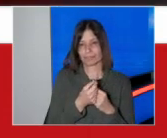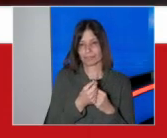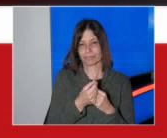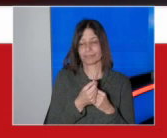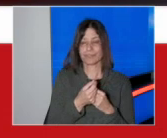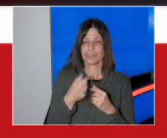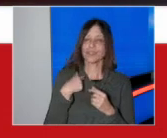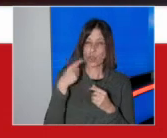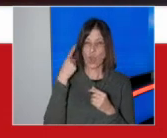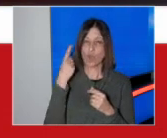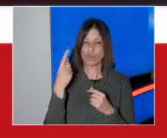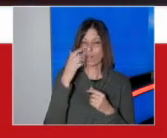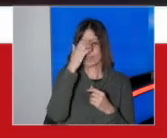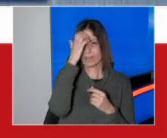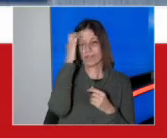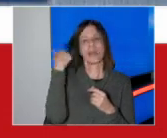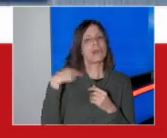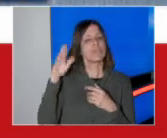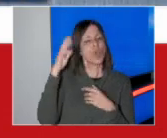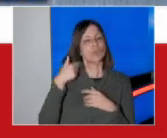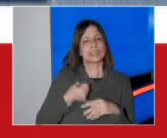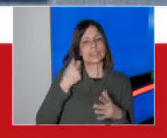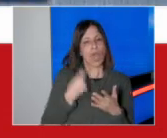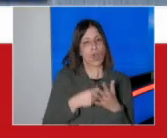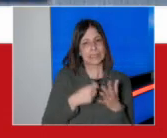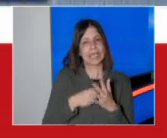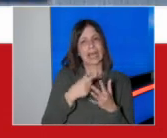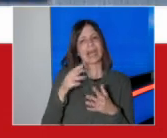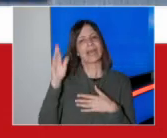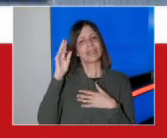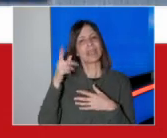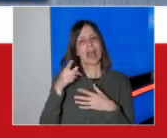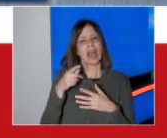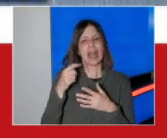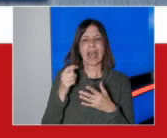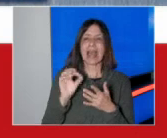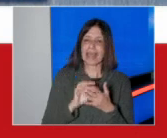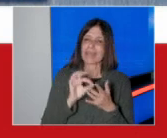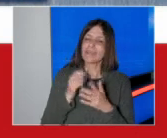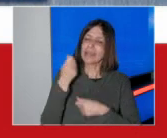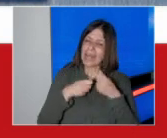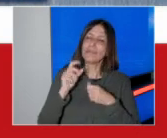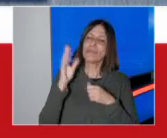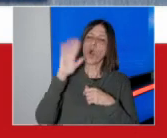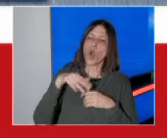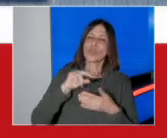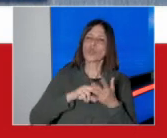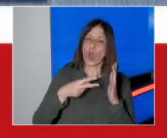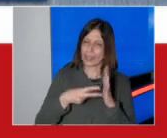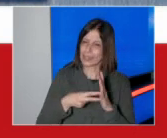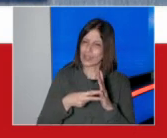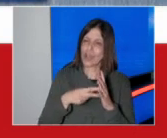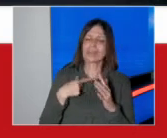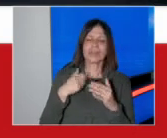כן, זה מין כזה. אני חושב שאנחנו, תראה, הבטיחו לנו, שר האוצר הבטיח היום לכתבים הכלכליים שיהיו עוד תוכניות, אז נדמה לי שאנחנו נדבר עוד פעם גם על התוכנית הבאה, ויהיה